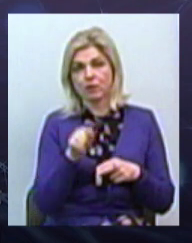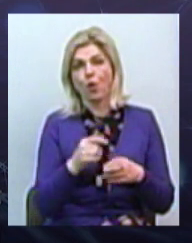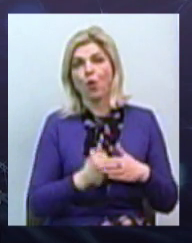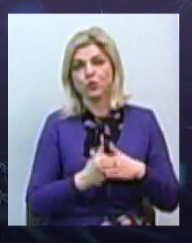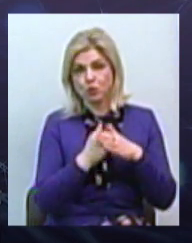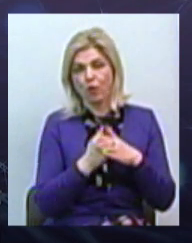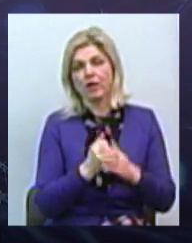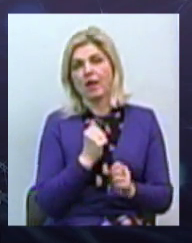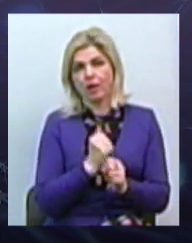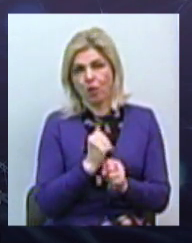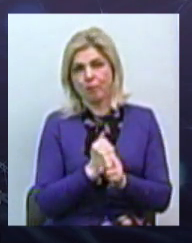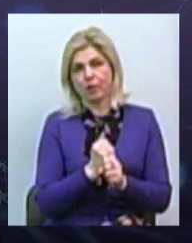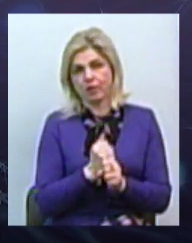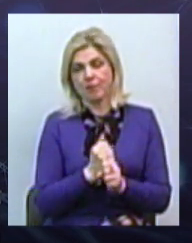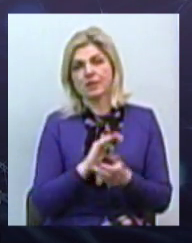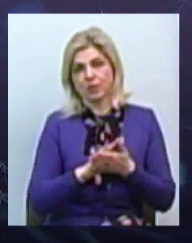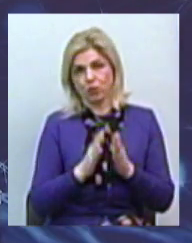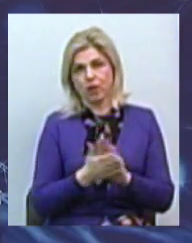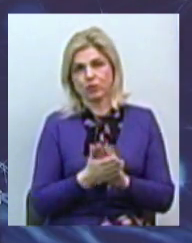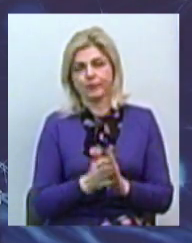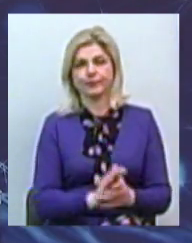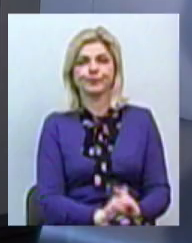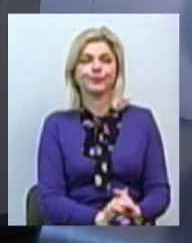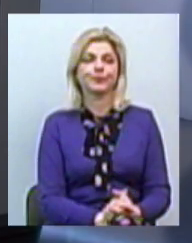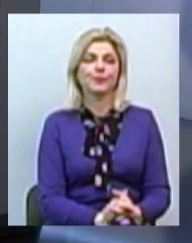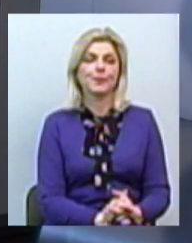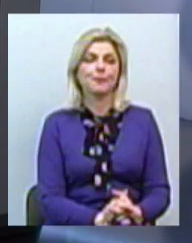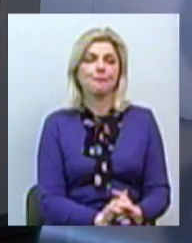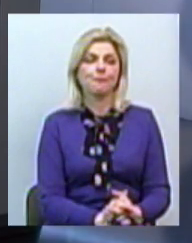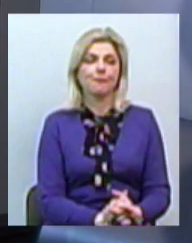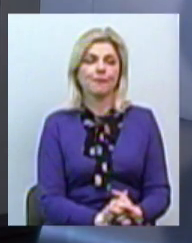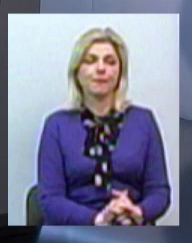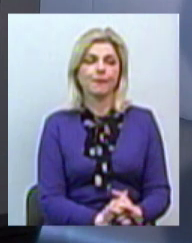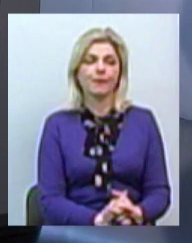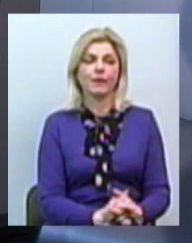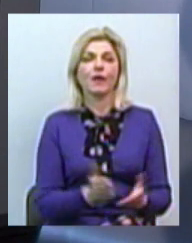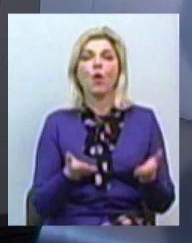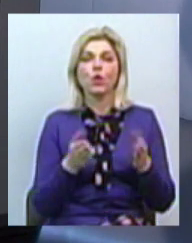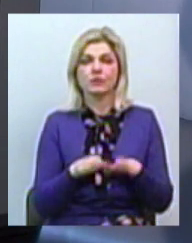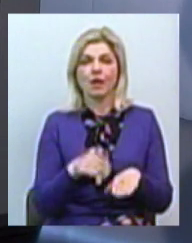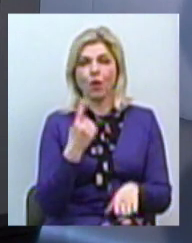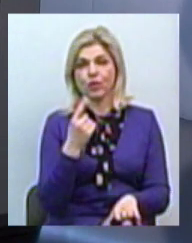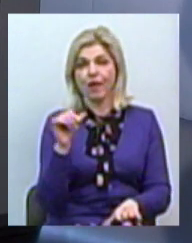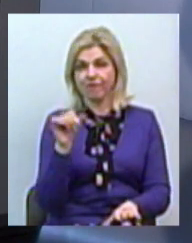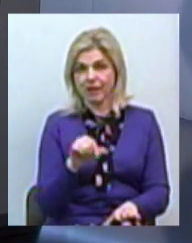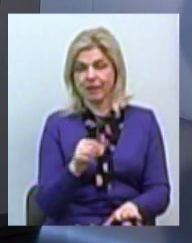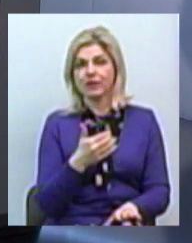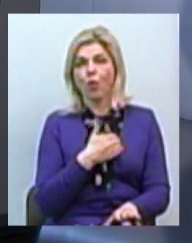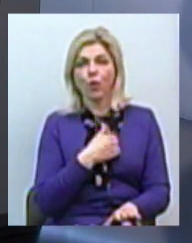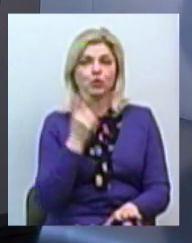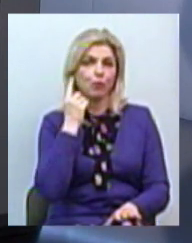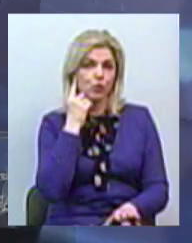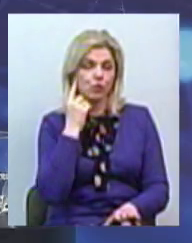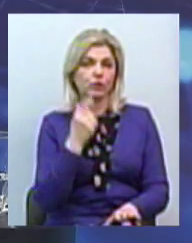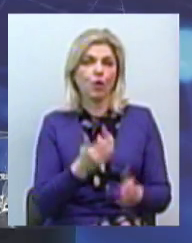малюємо якусь там картину. Дмитро, у нас залишилась одна хвилина. Будь ласка, хотілося б почути з